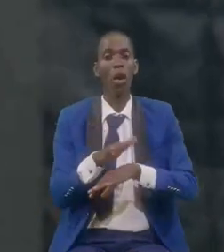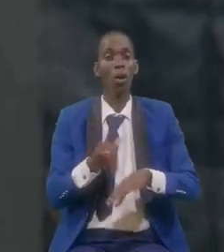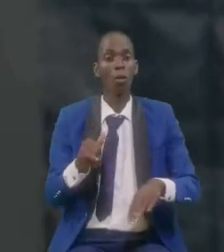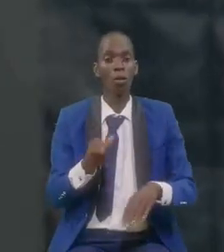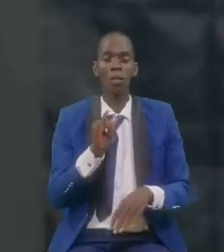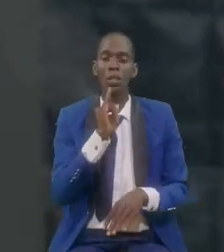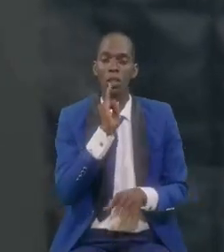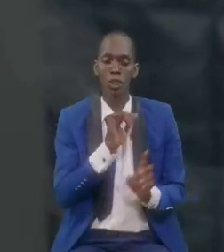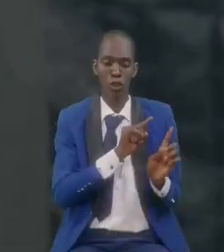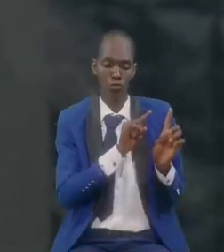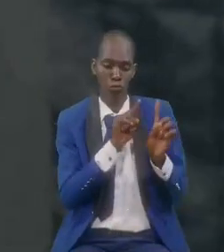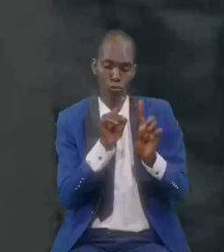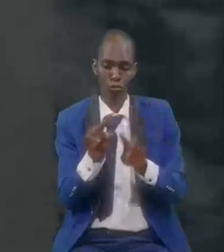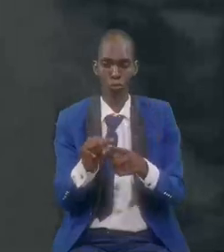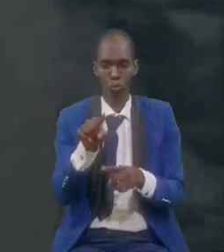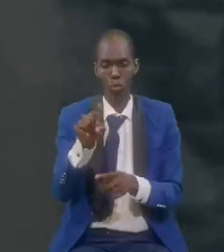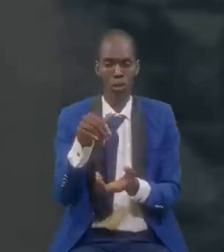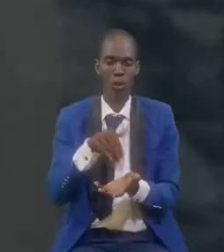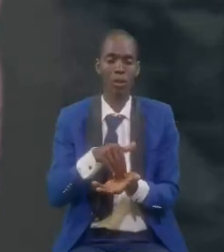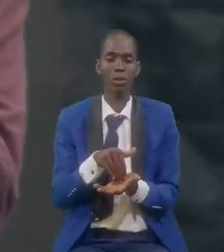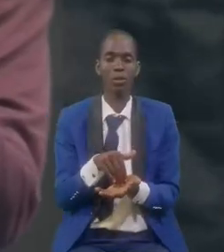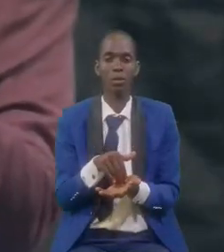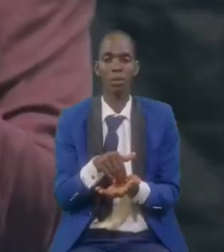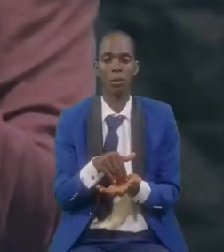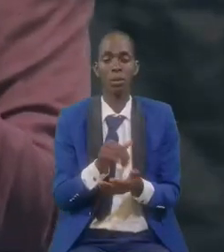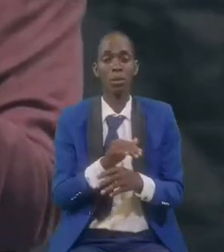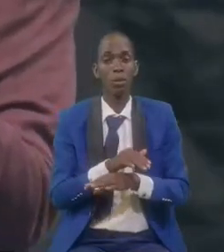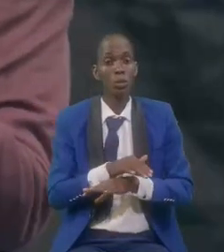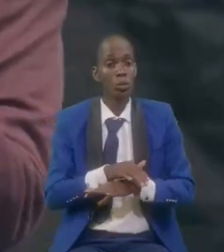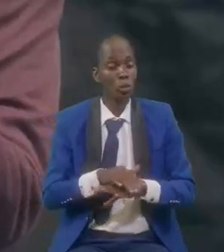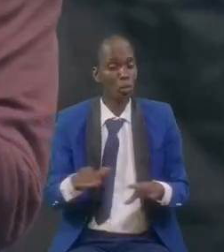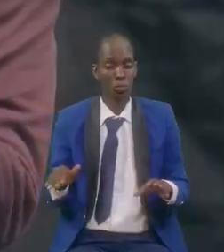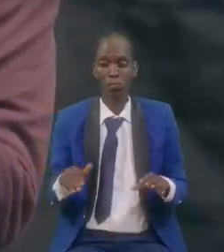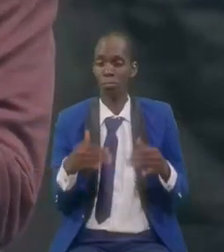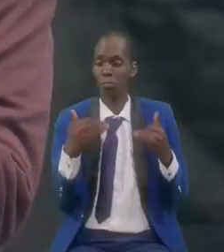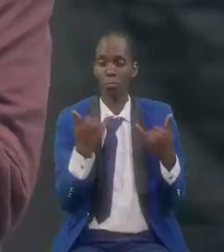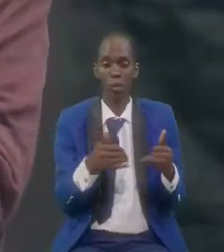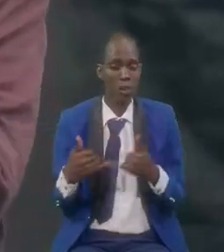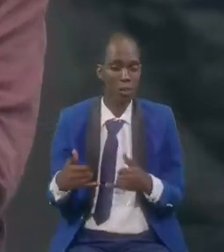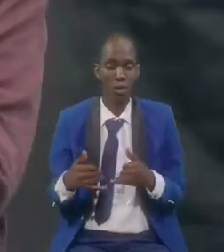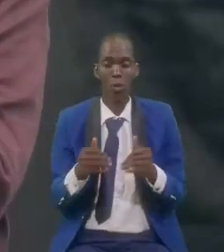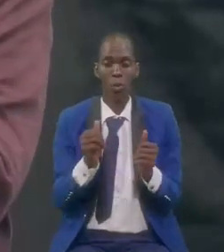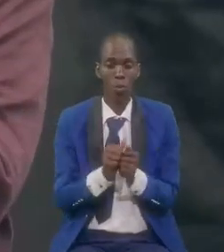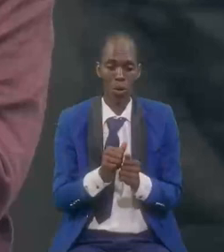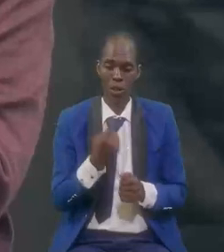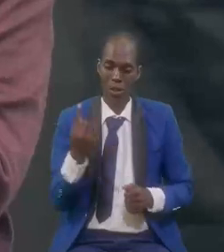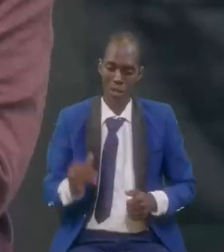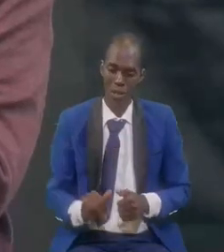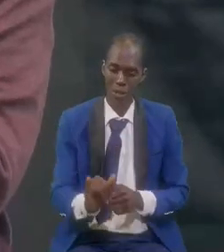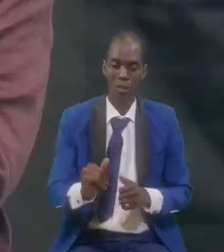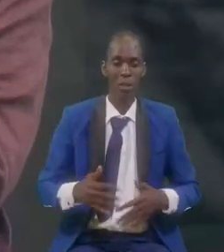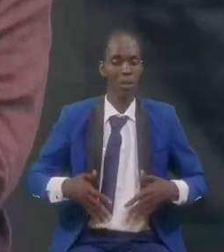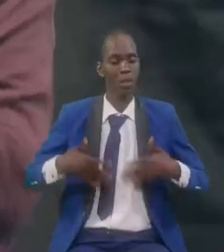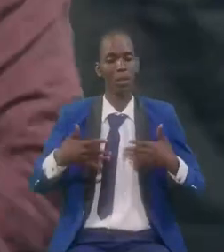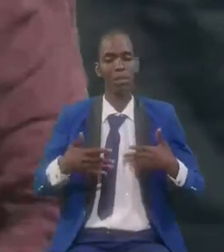L'appel t'est lancé une fois encore. Ne joue pas avec la vie éternelle,